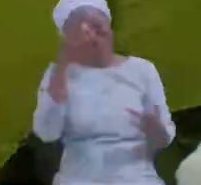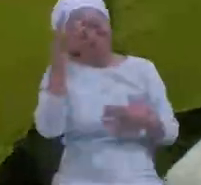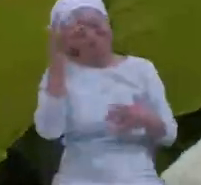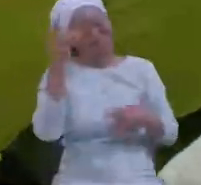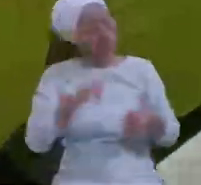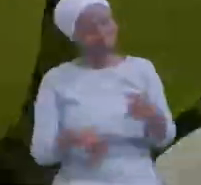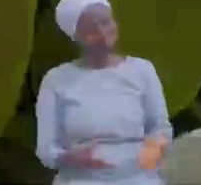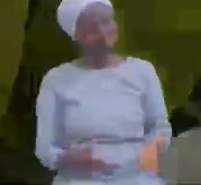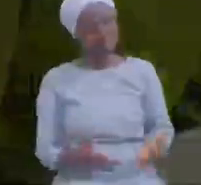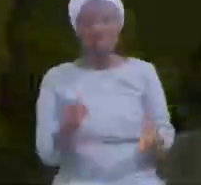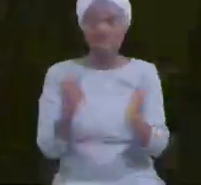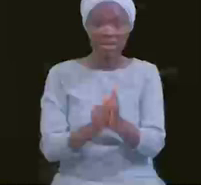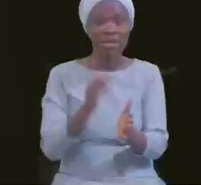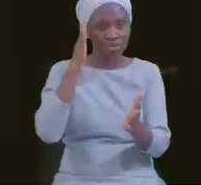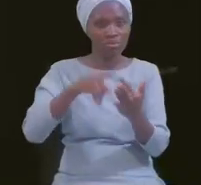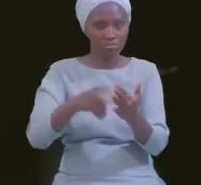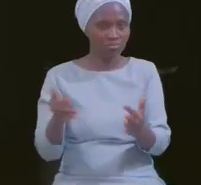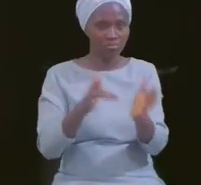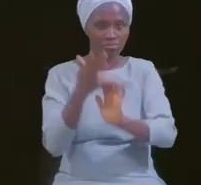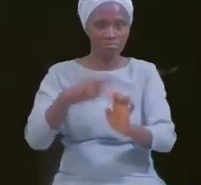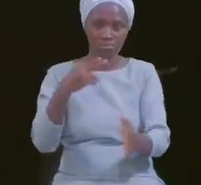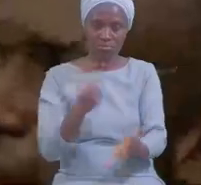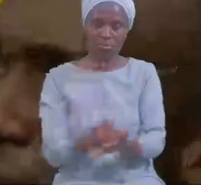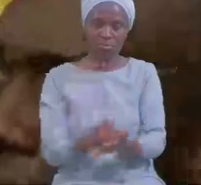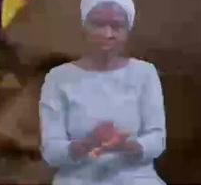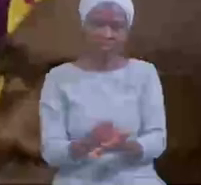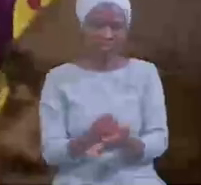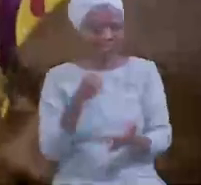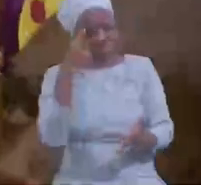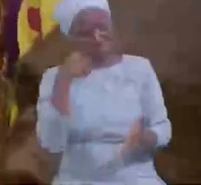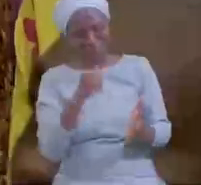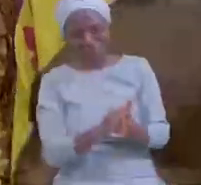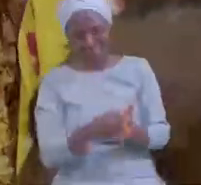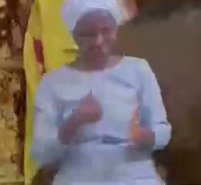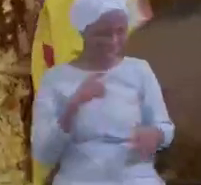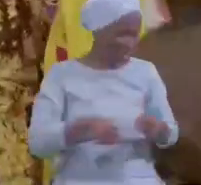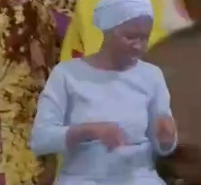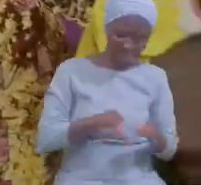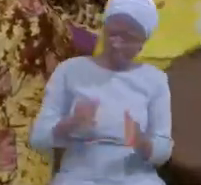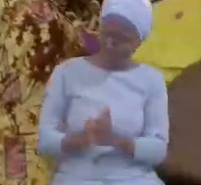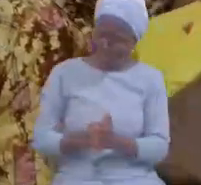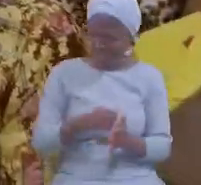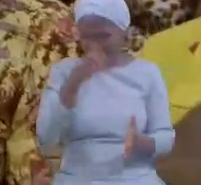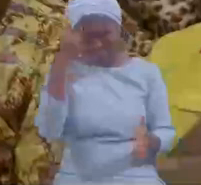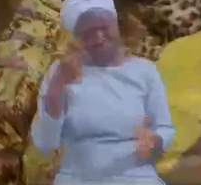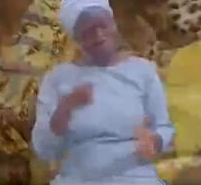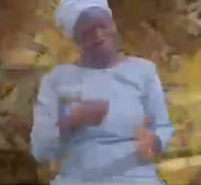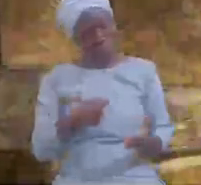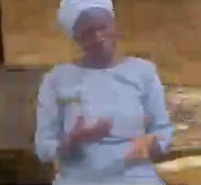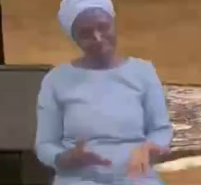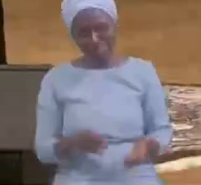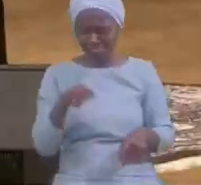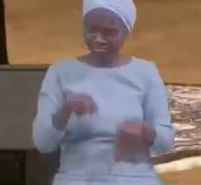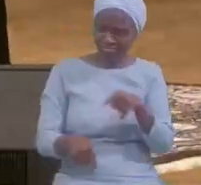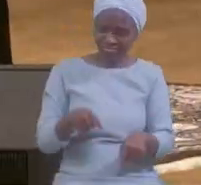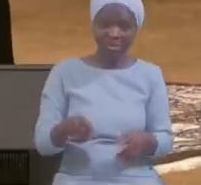va s'évaporer, va disparaître. Je ne peux pas faire cela, parce que je suis paralysé, cela